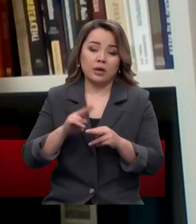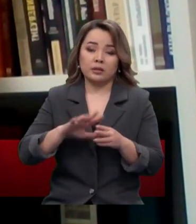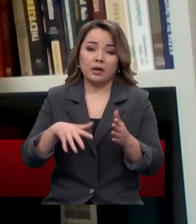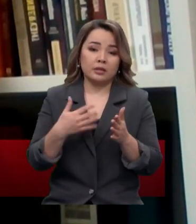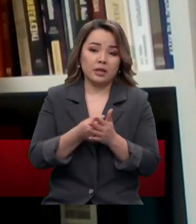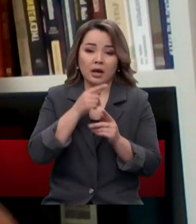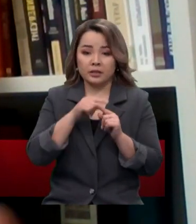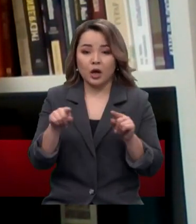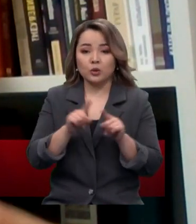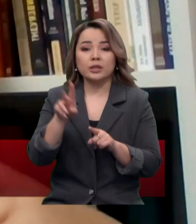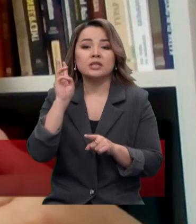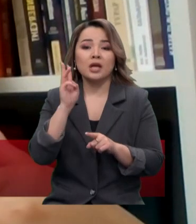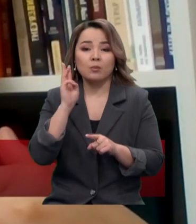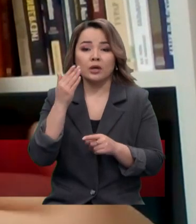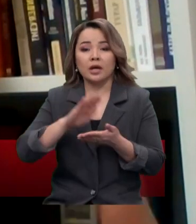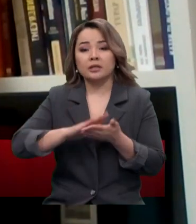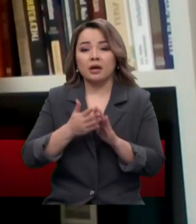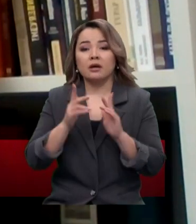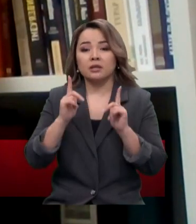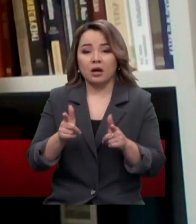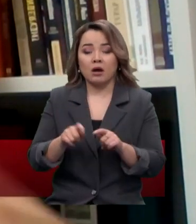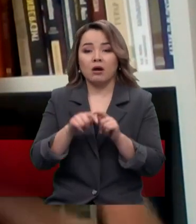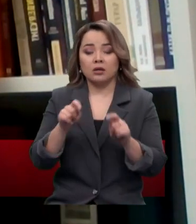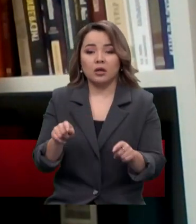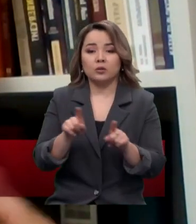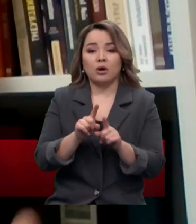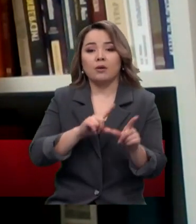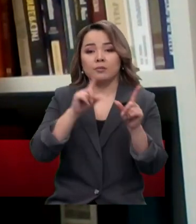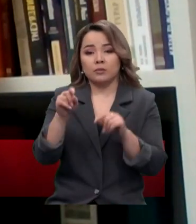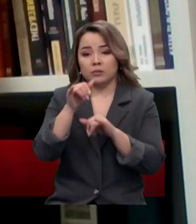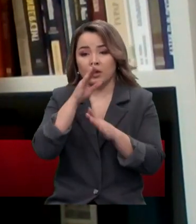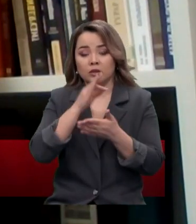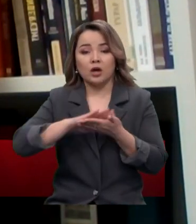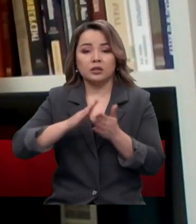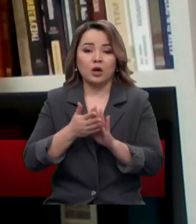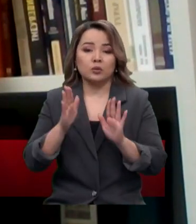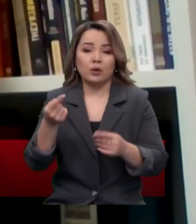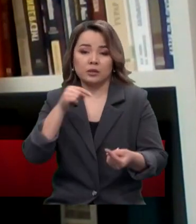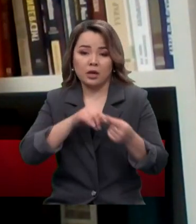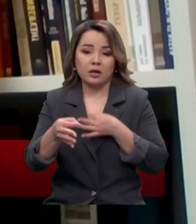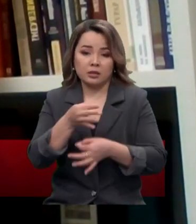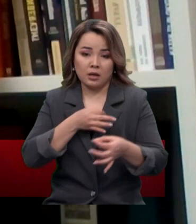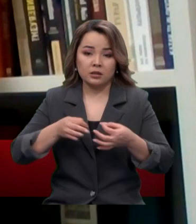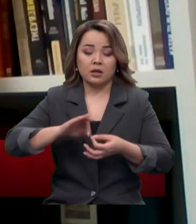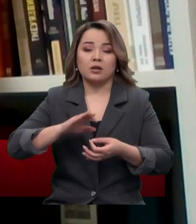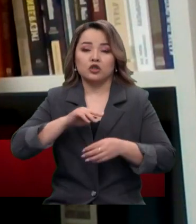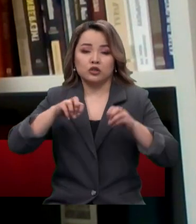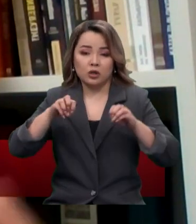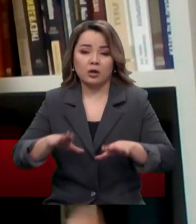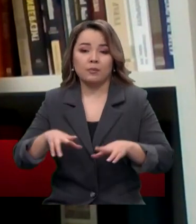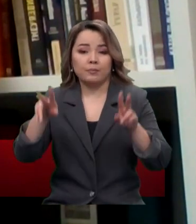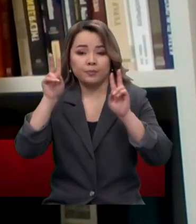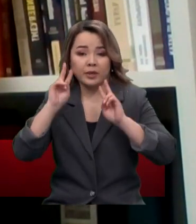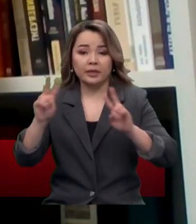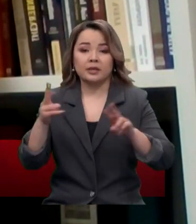дейінгі екі тараптың да дипломатиялық келіссөздерге ашық бармай жанама түрде келіссөздер ғана жүргізуі